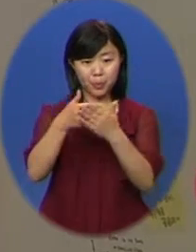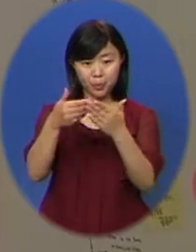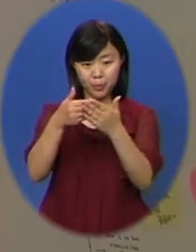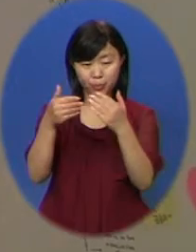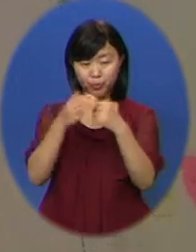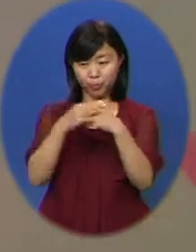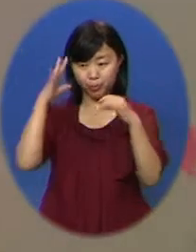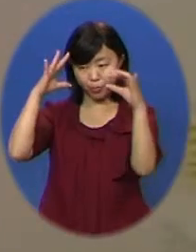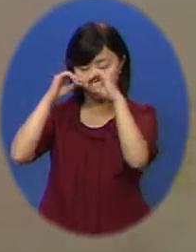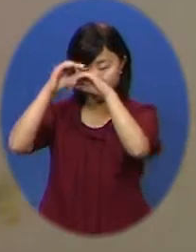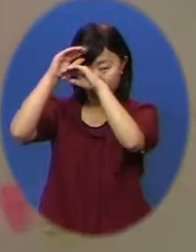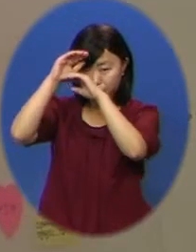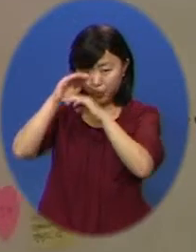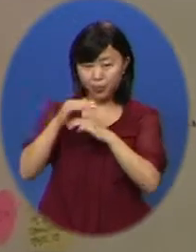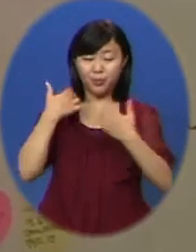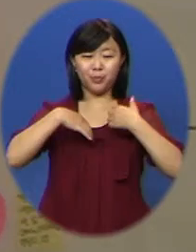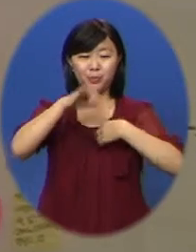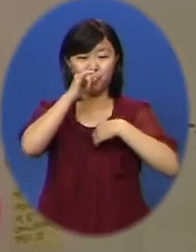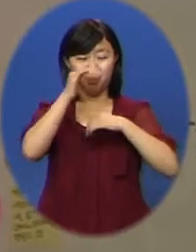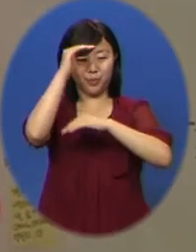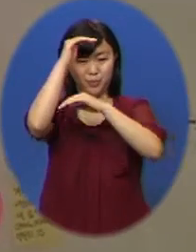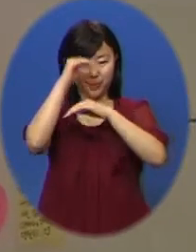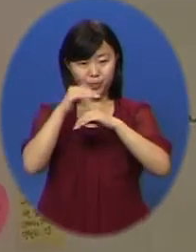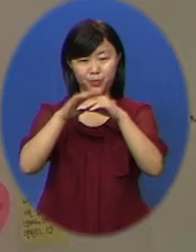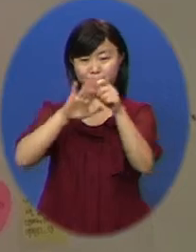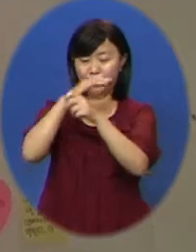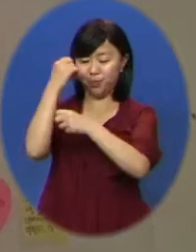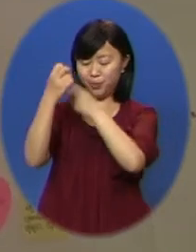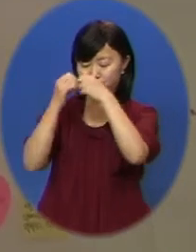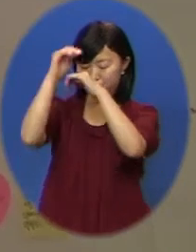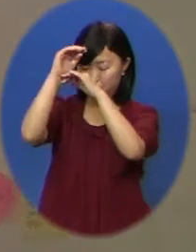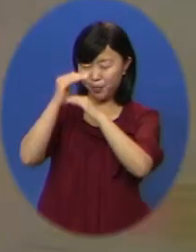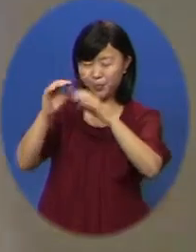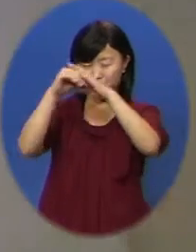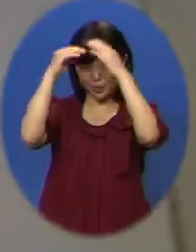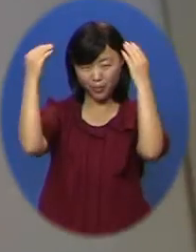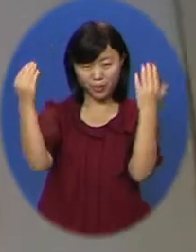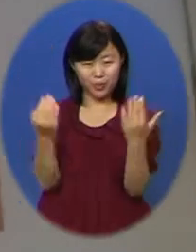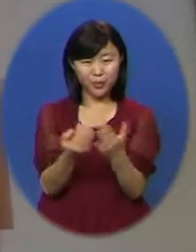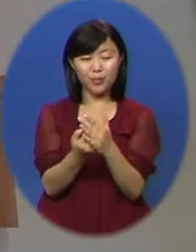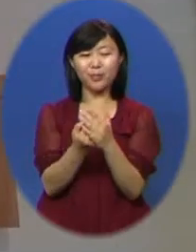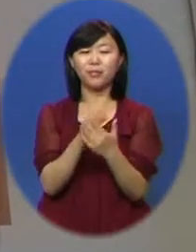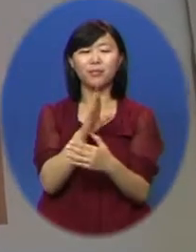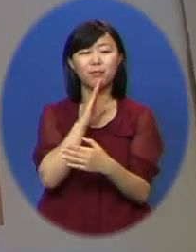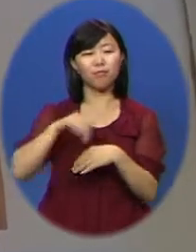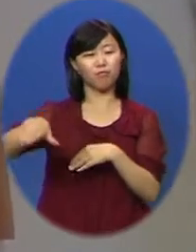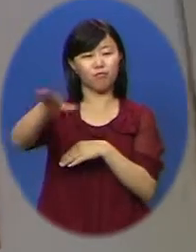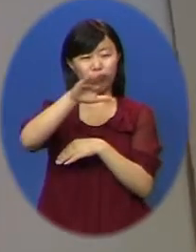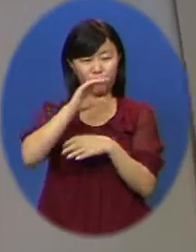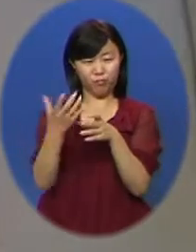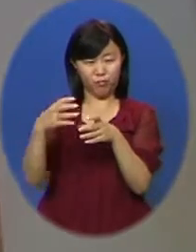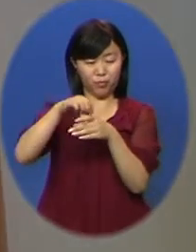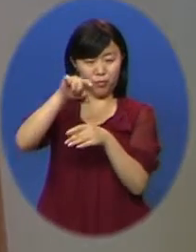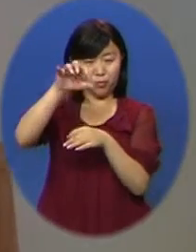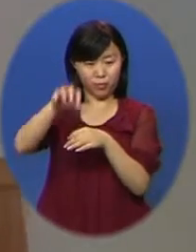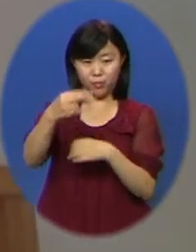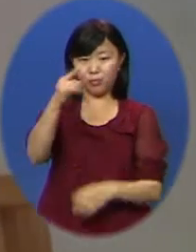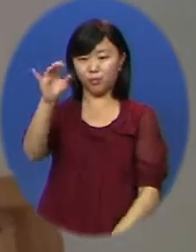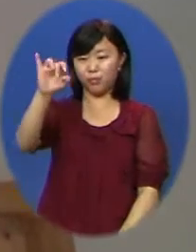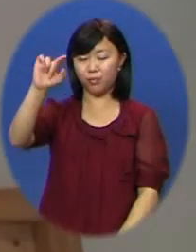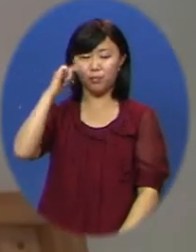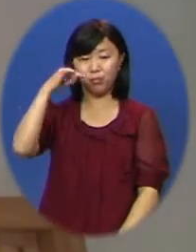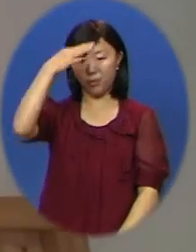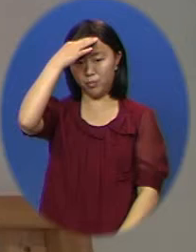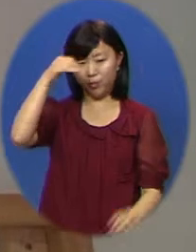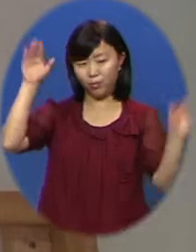공감가는 이야기, 재밌는 이야기, 사랑을 고백하는 이야기들까지 진짜 우리를 담은 이곳은